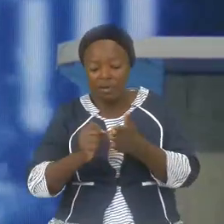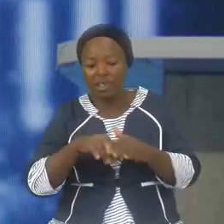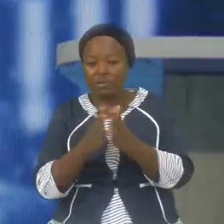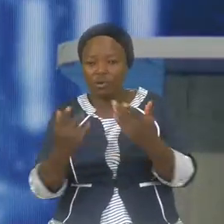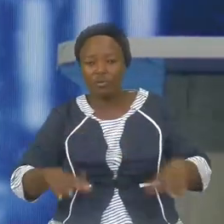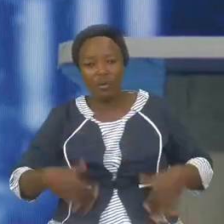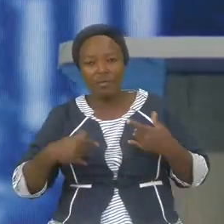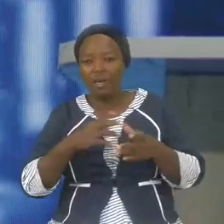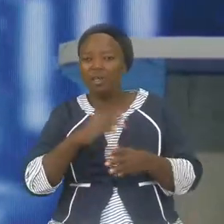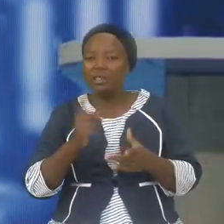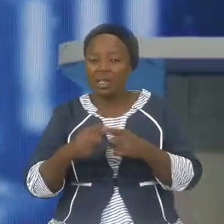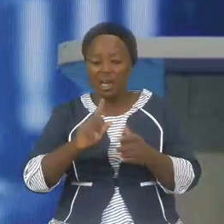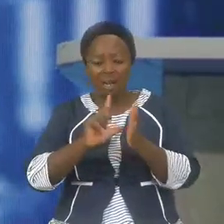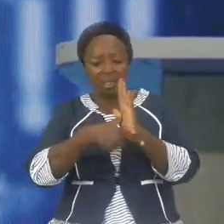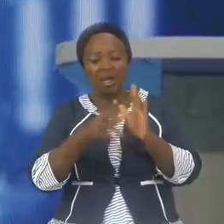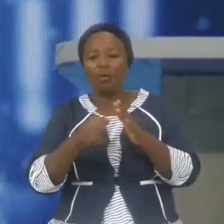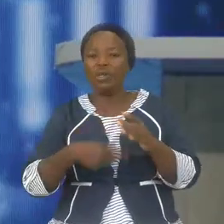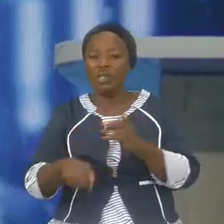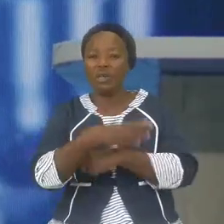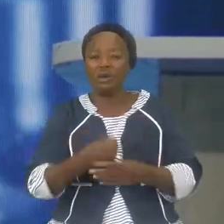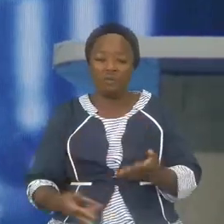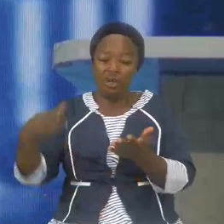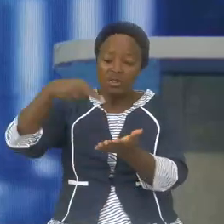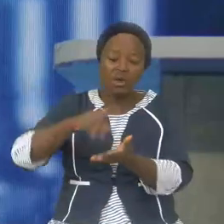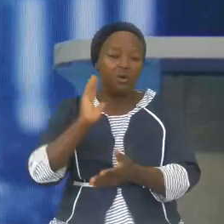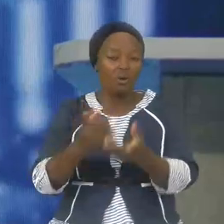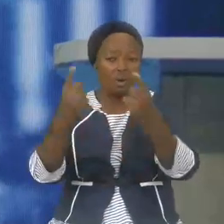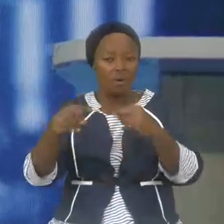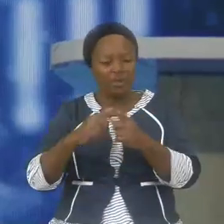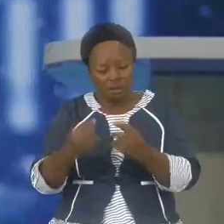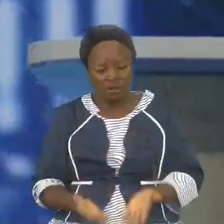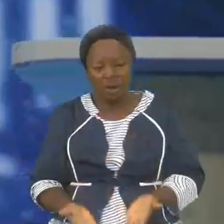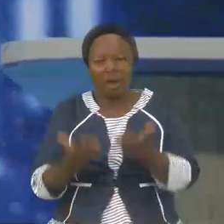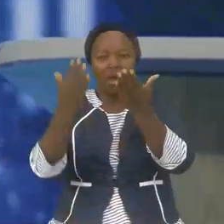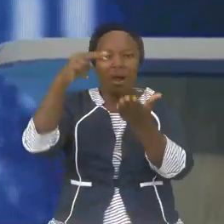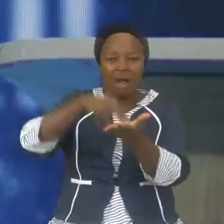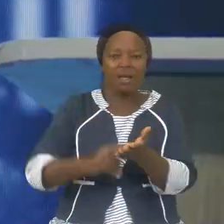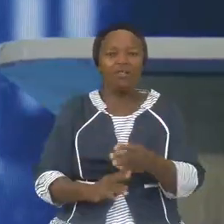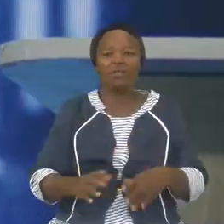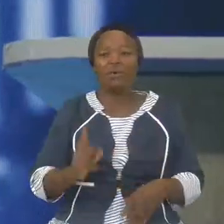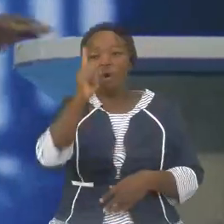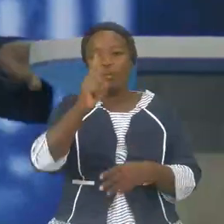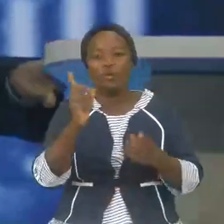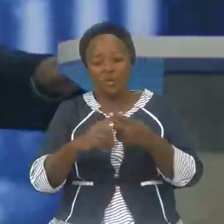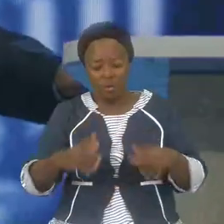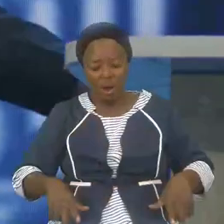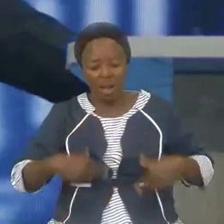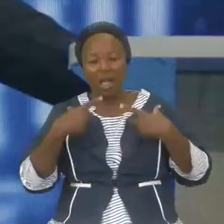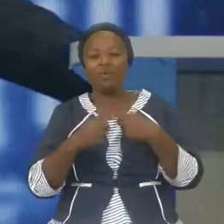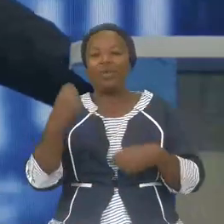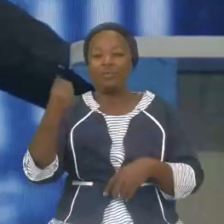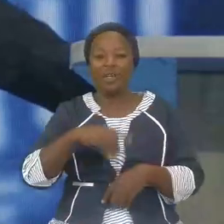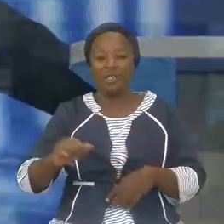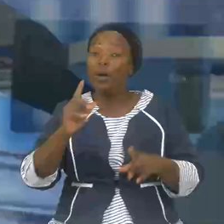finalement, lorsque le jour de la résurrection viendra, ils vont ressusciter à la vie